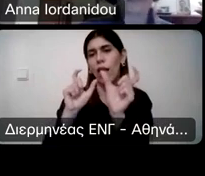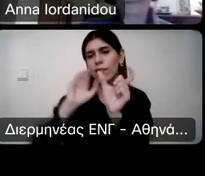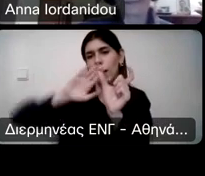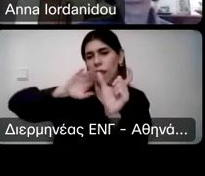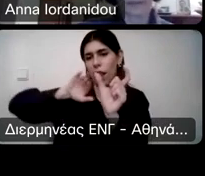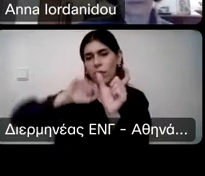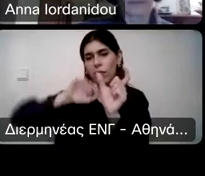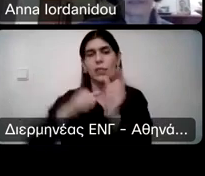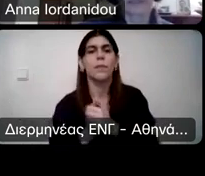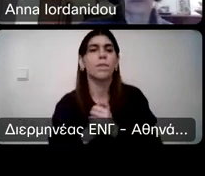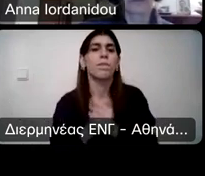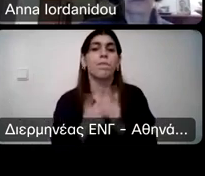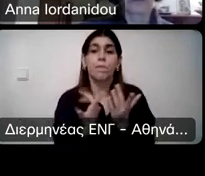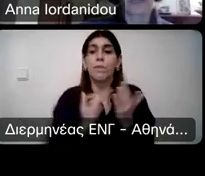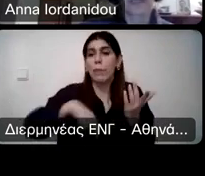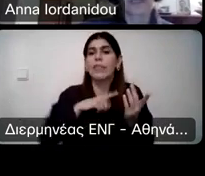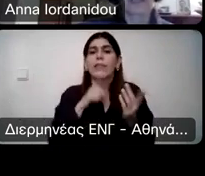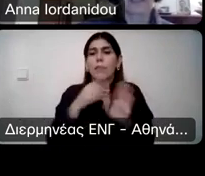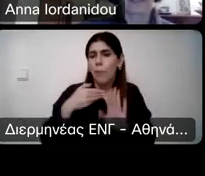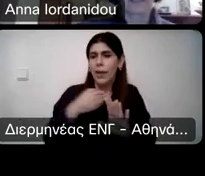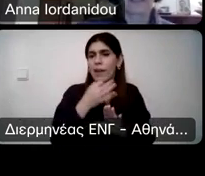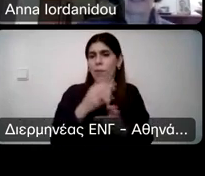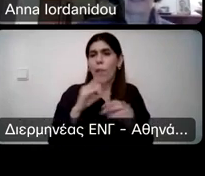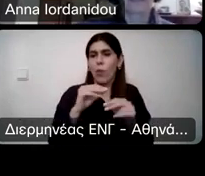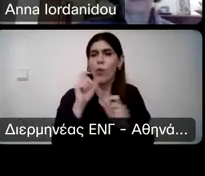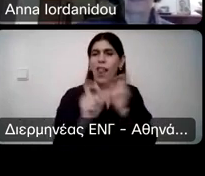περιμένουμε την επικαιροποίησή του,